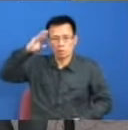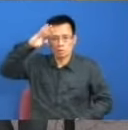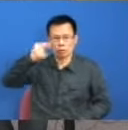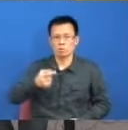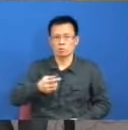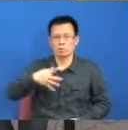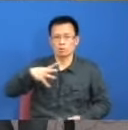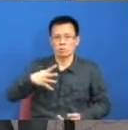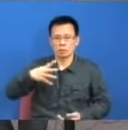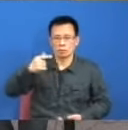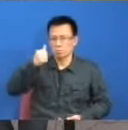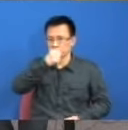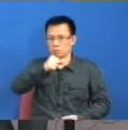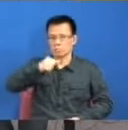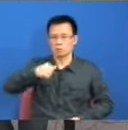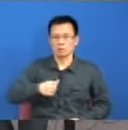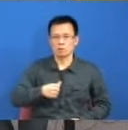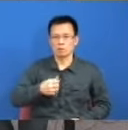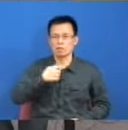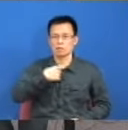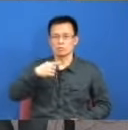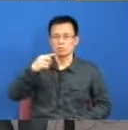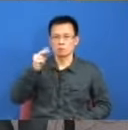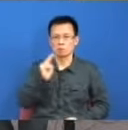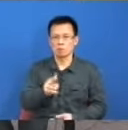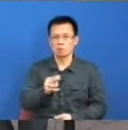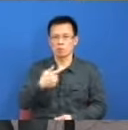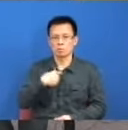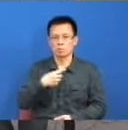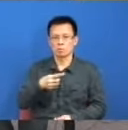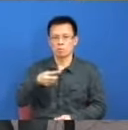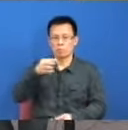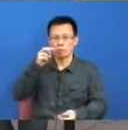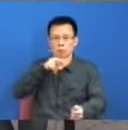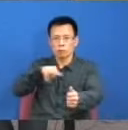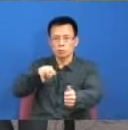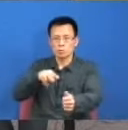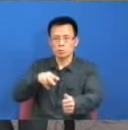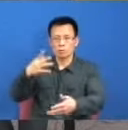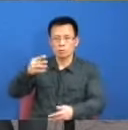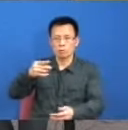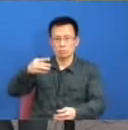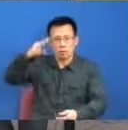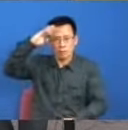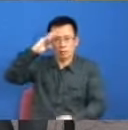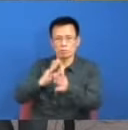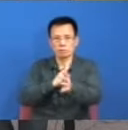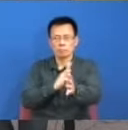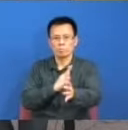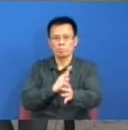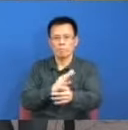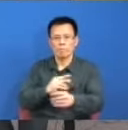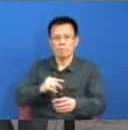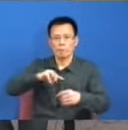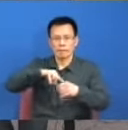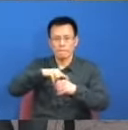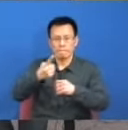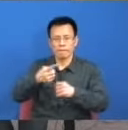嘅，即係起碼話到俾人聽，佢係可以完全控制到隊警隊。咁我相信另外一個原因就我估